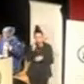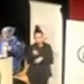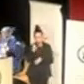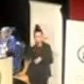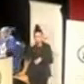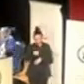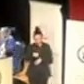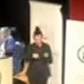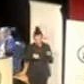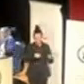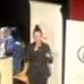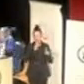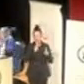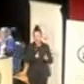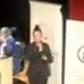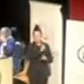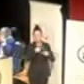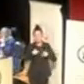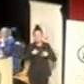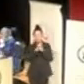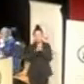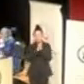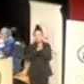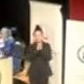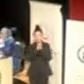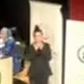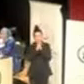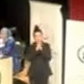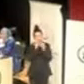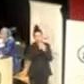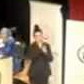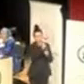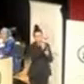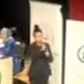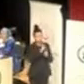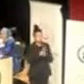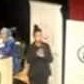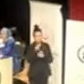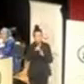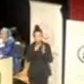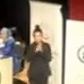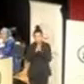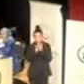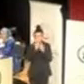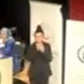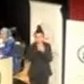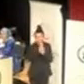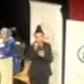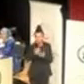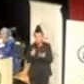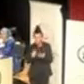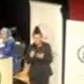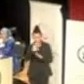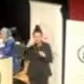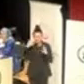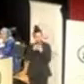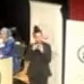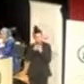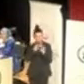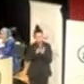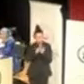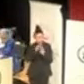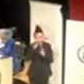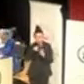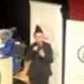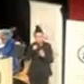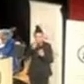bilgi kütüphanedir. Burada kaşifin arama arayışını görüyoruz. Tüm kütüphanecilik için tasarlanmıştır. Katalog kayıtlarına